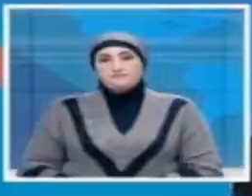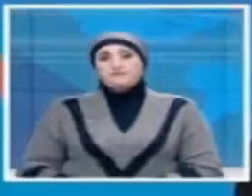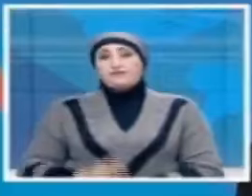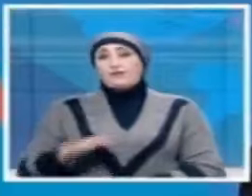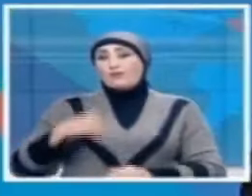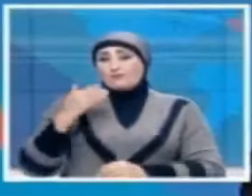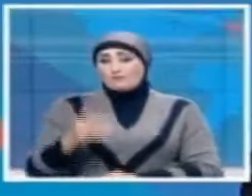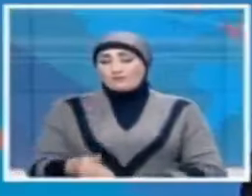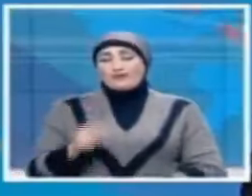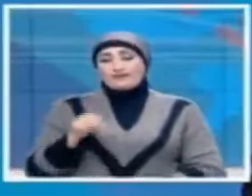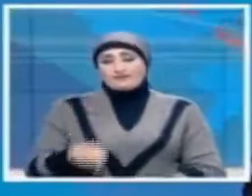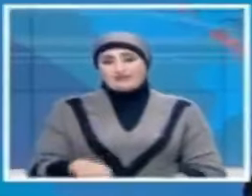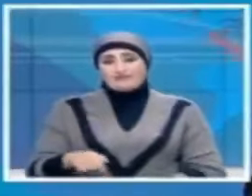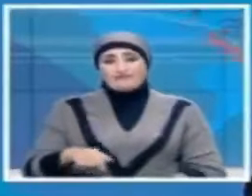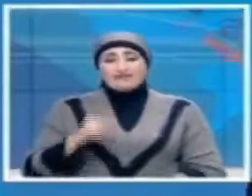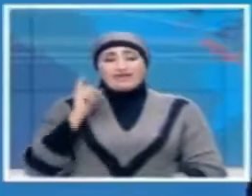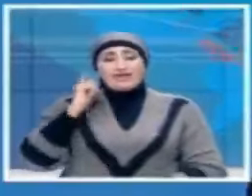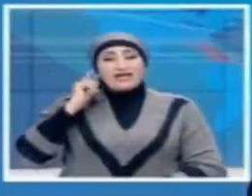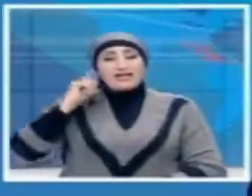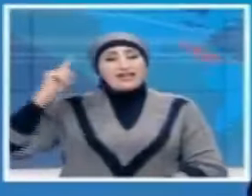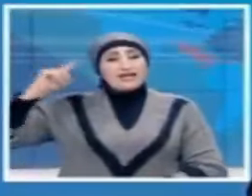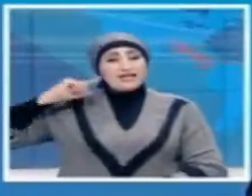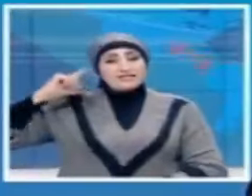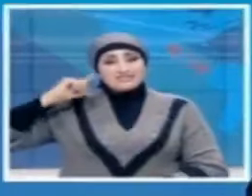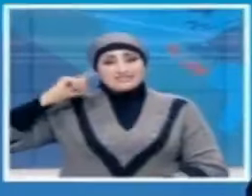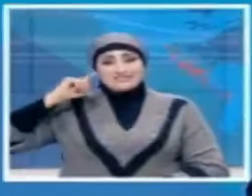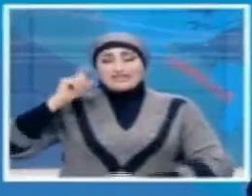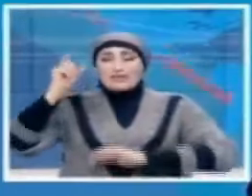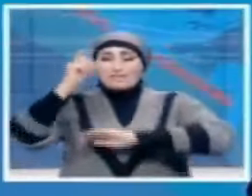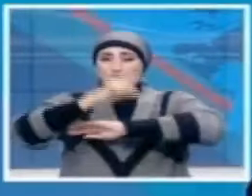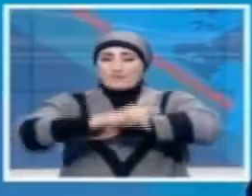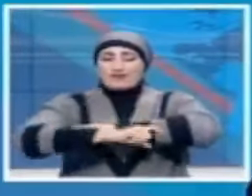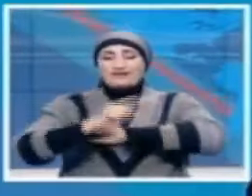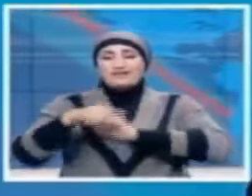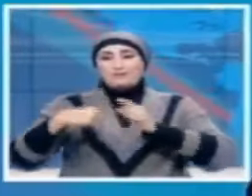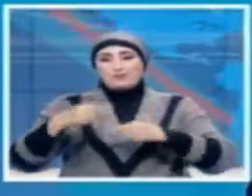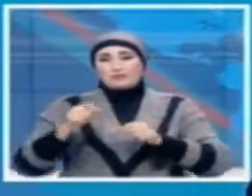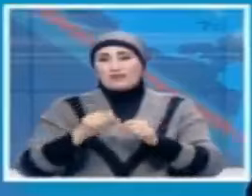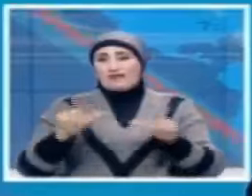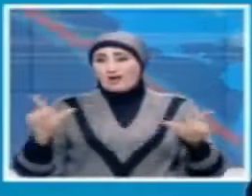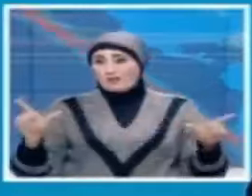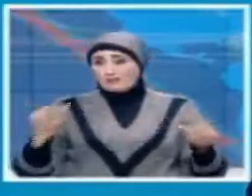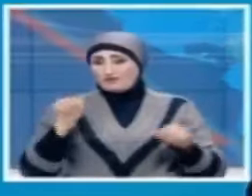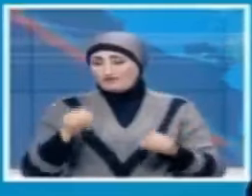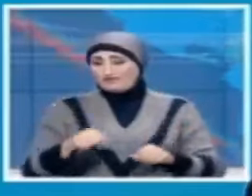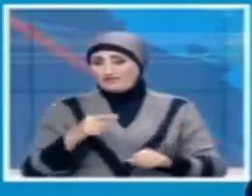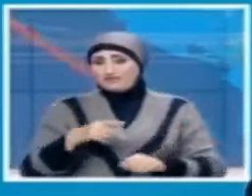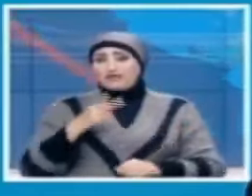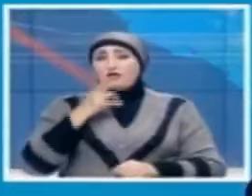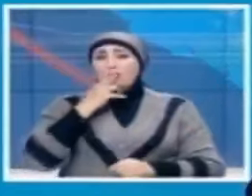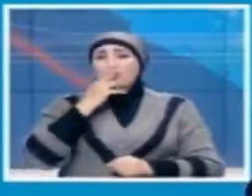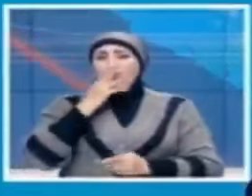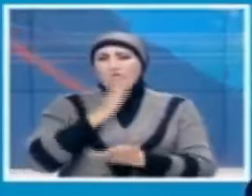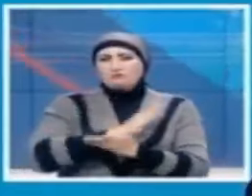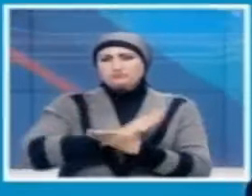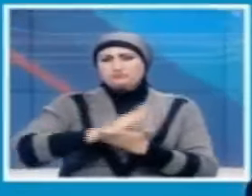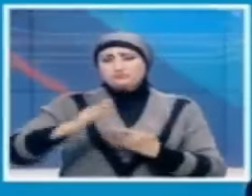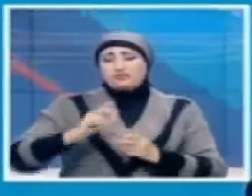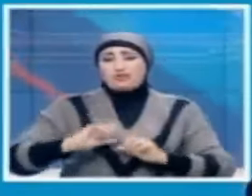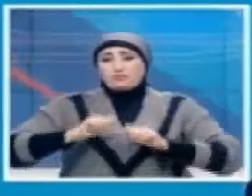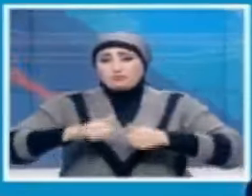وبعد أن رفع أذان المغرب بالقاهرة، نوالي على حضرتكم تقديم الأخبار. وفي إطار مكافحة التدخين